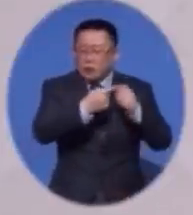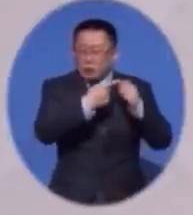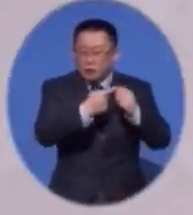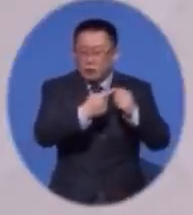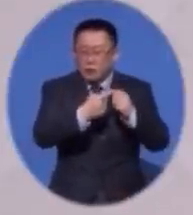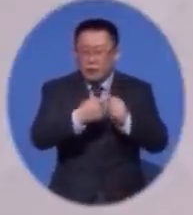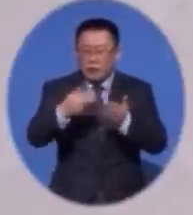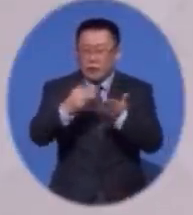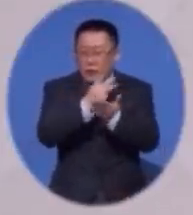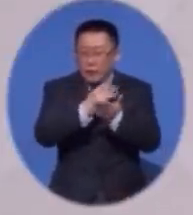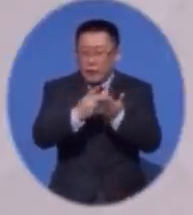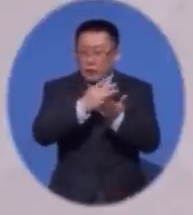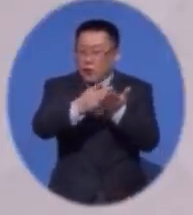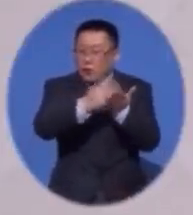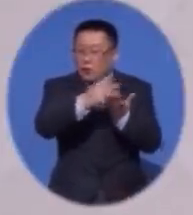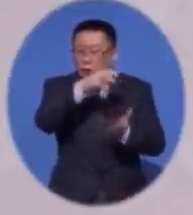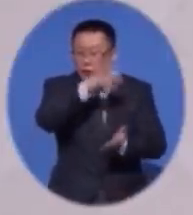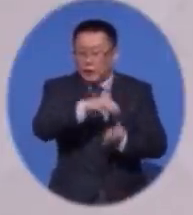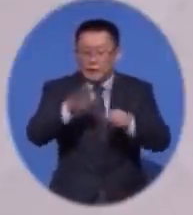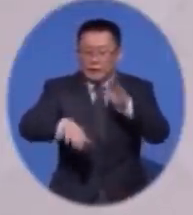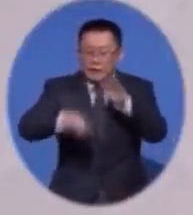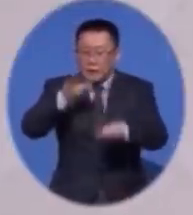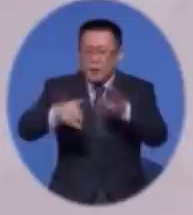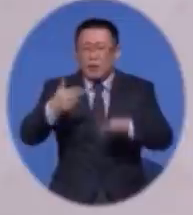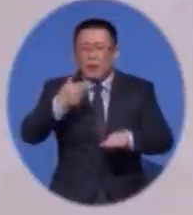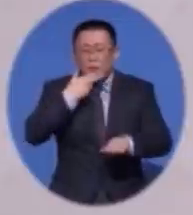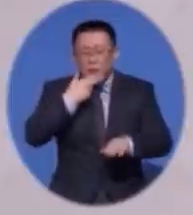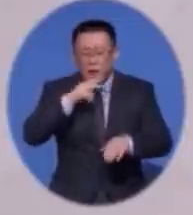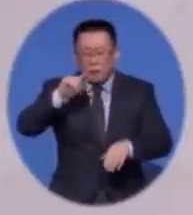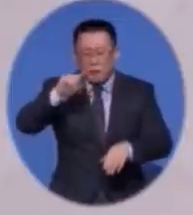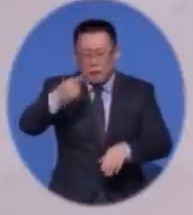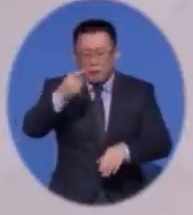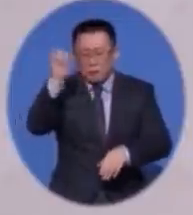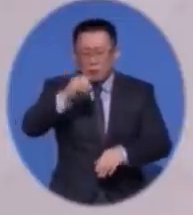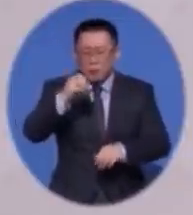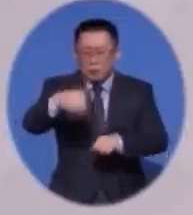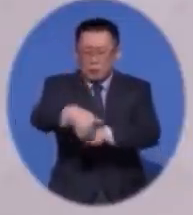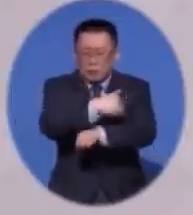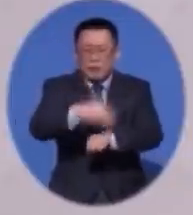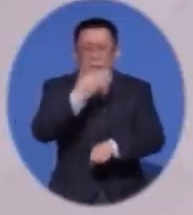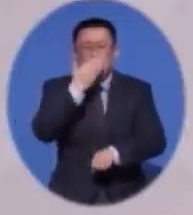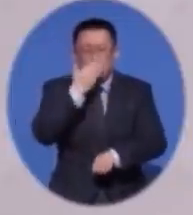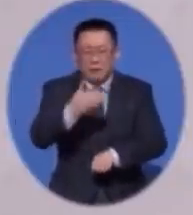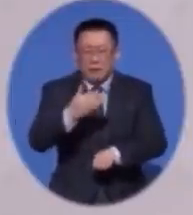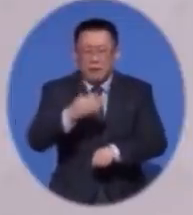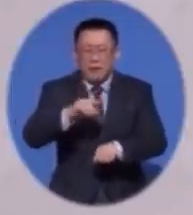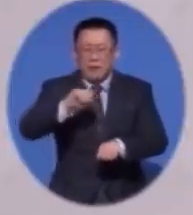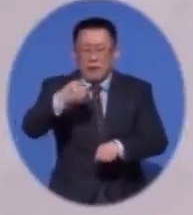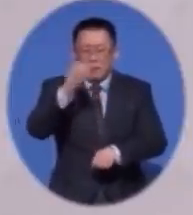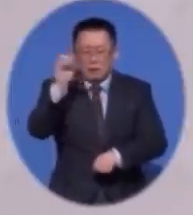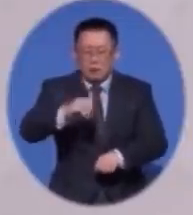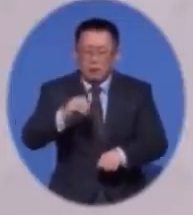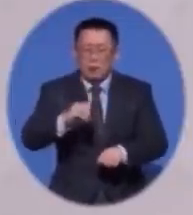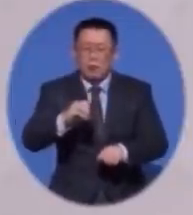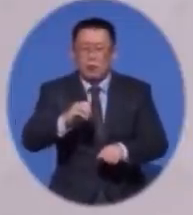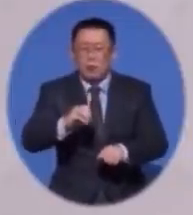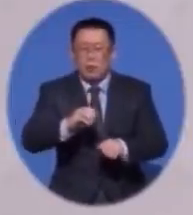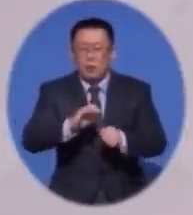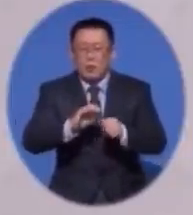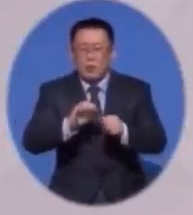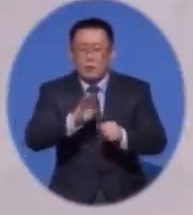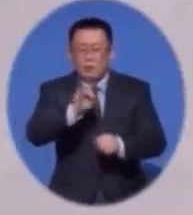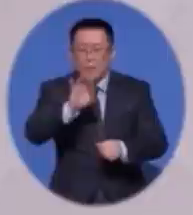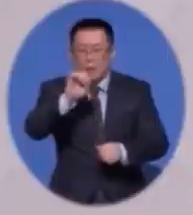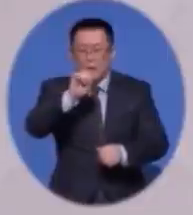퇴계 석사동에 차별 없이 100% 다닐 수 있는 100% 돌봄 방과후 센터를